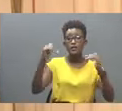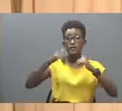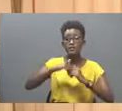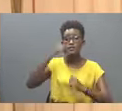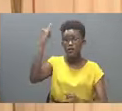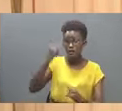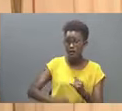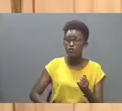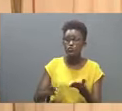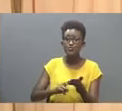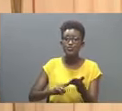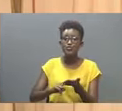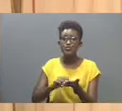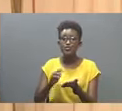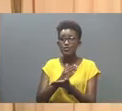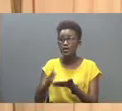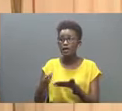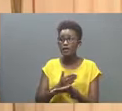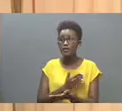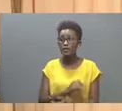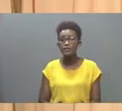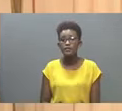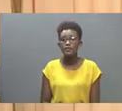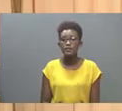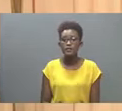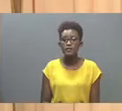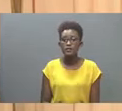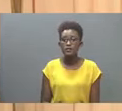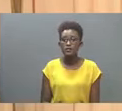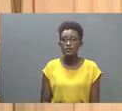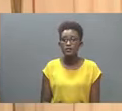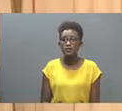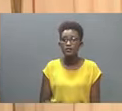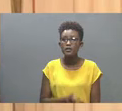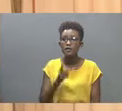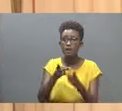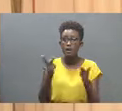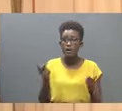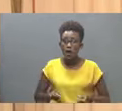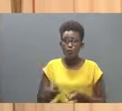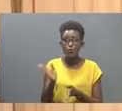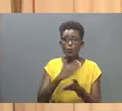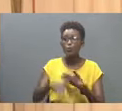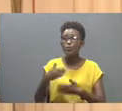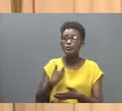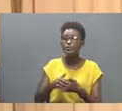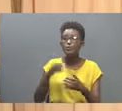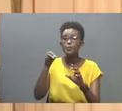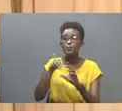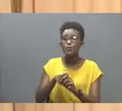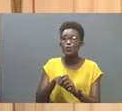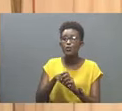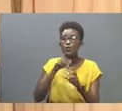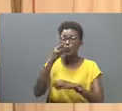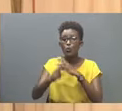Afrique. Cette conférence sera clôturée par une Sainte Cène. Où que vous soyez sur le